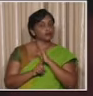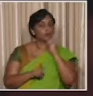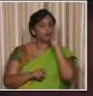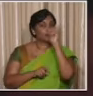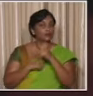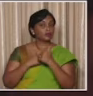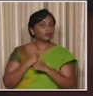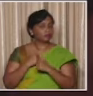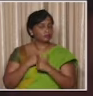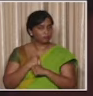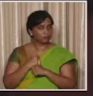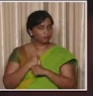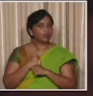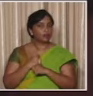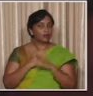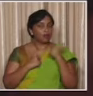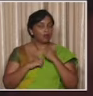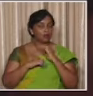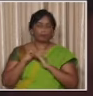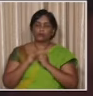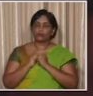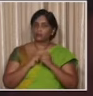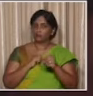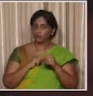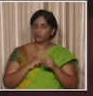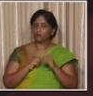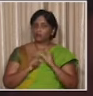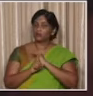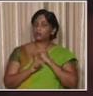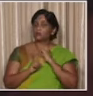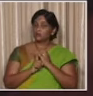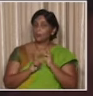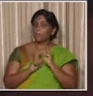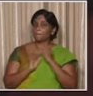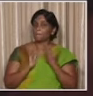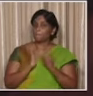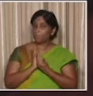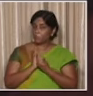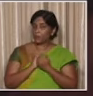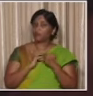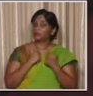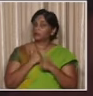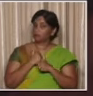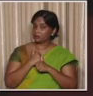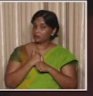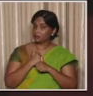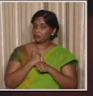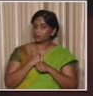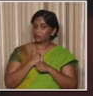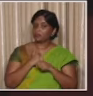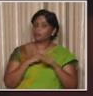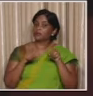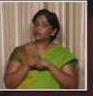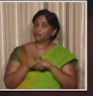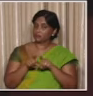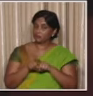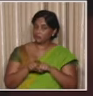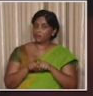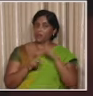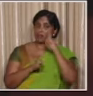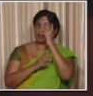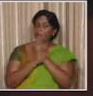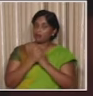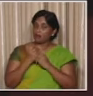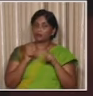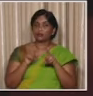නිර්මාණය කිරීමේ අලුත් වැඩපිළිවෙලට සංස්කෘතික ප්‍රතිපත්තිය සම්පාදනය කරන්න, ඒ වගේම ආගමික